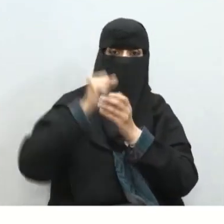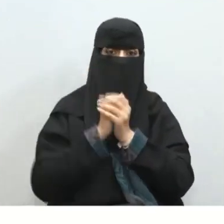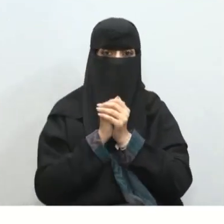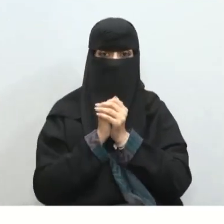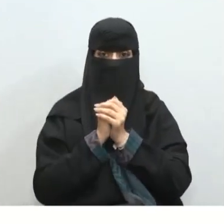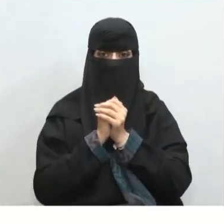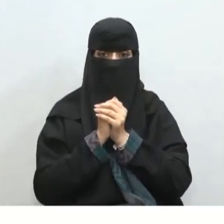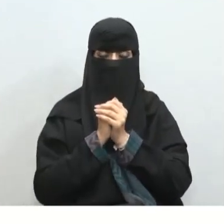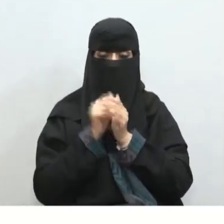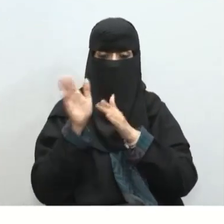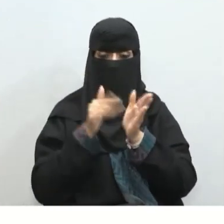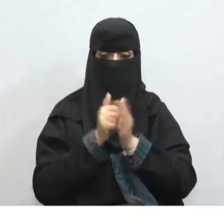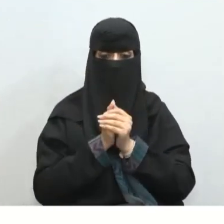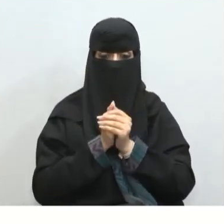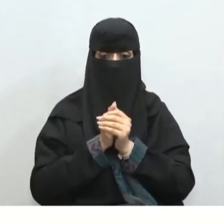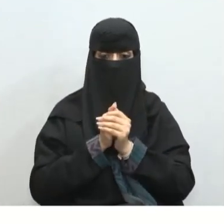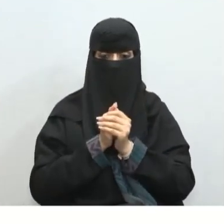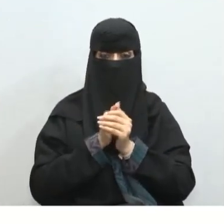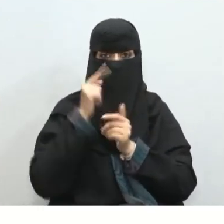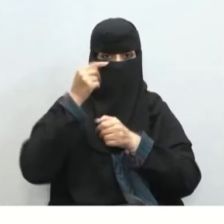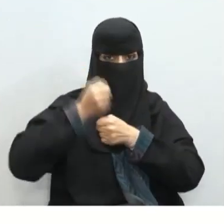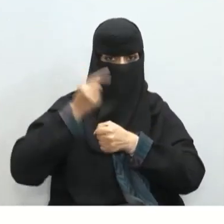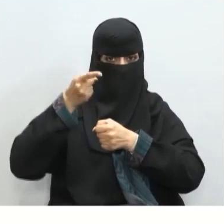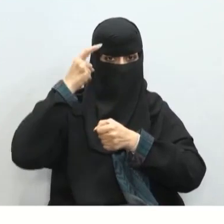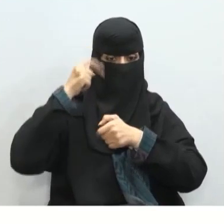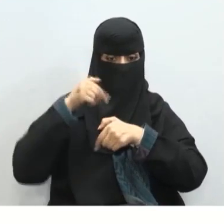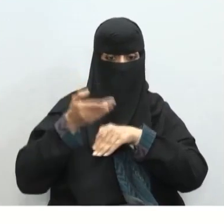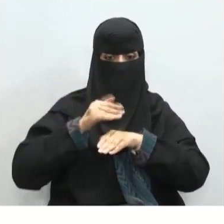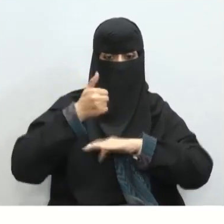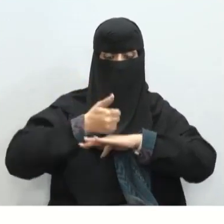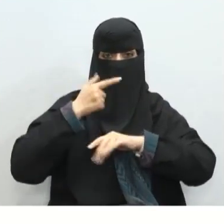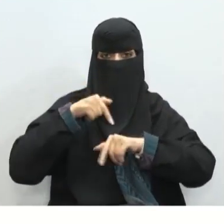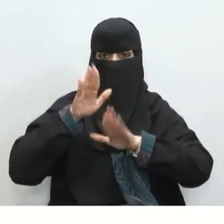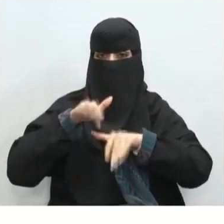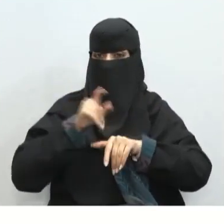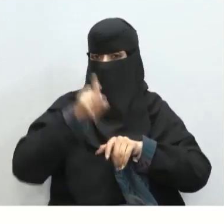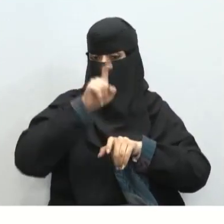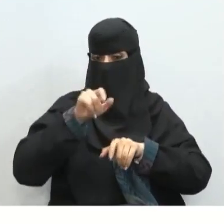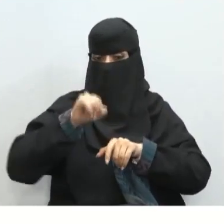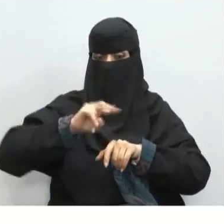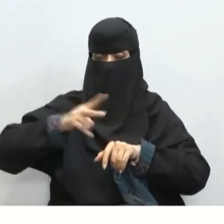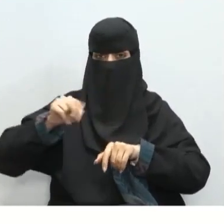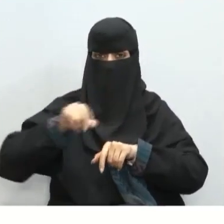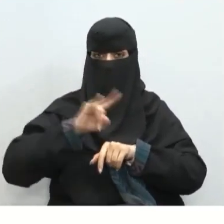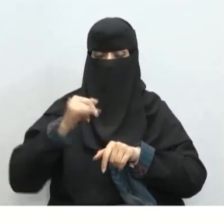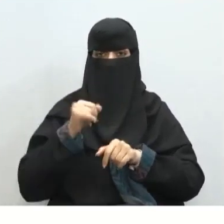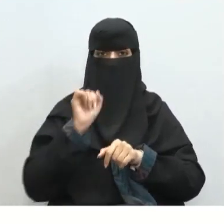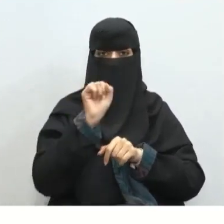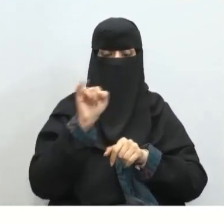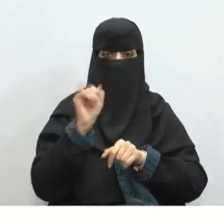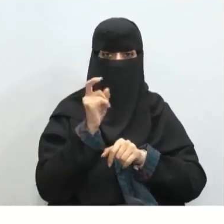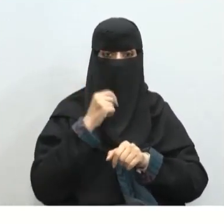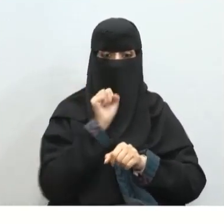البناء الضوئي في تثبيت المفاهيم الرئيسه اسئله من متعدد في السؤال السادس